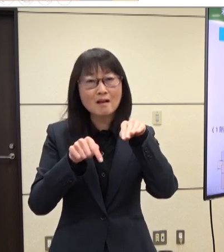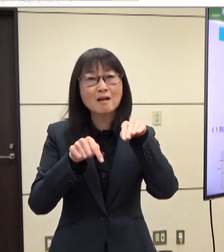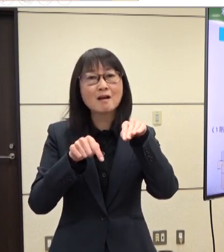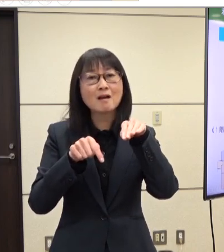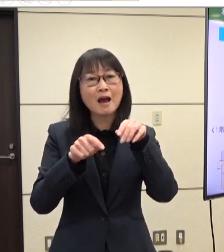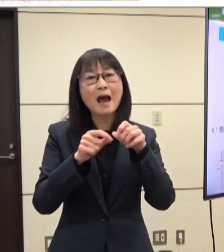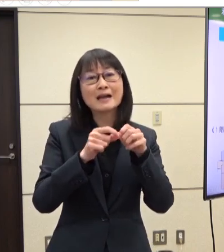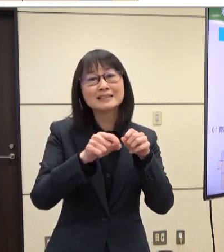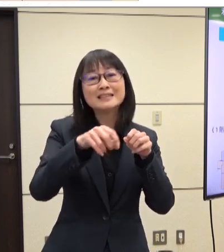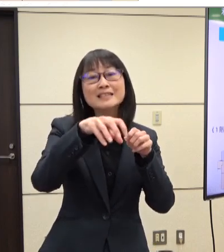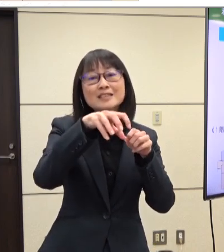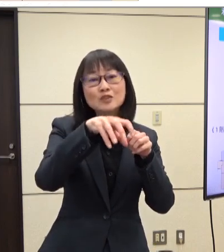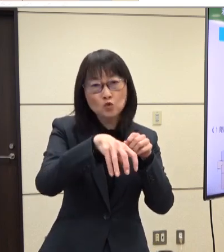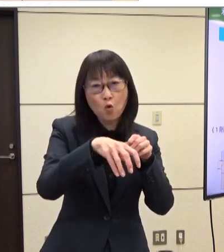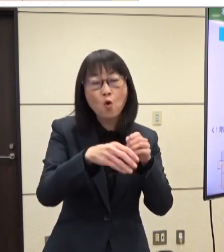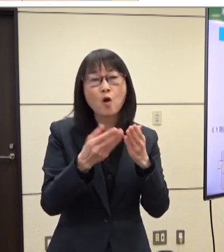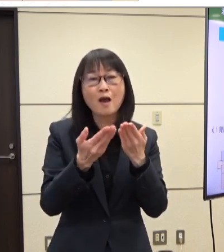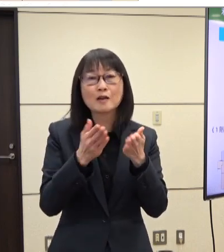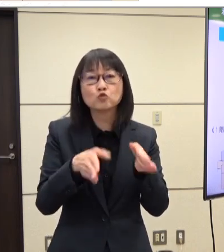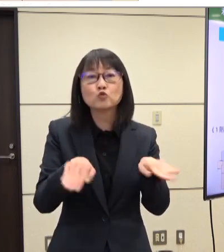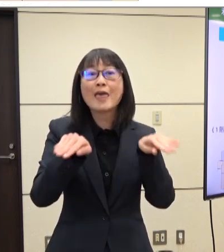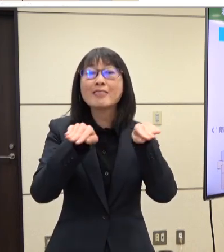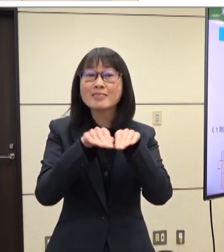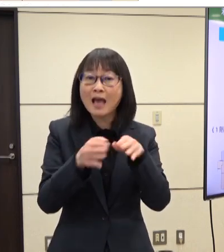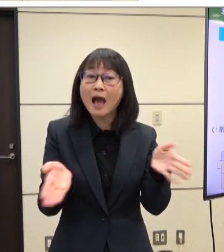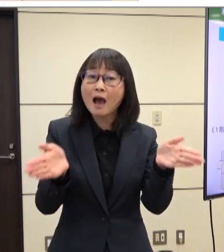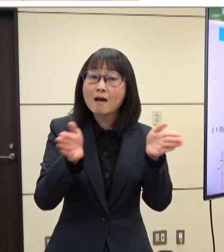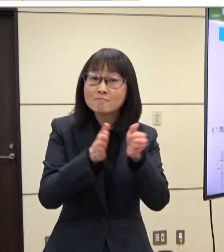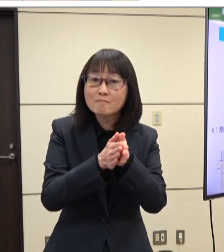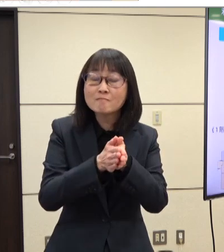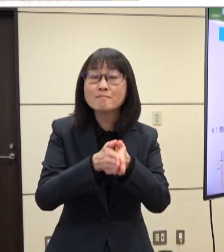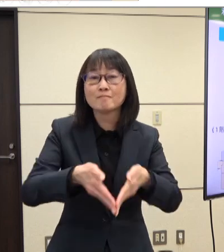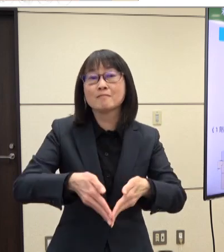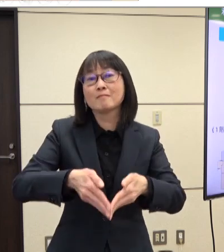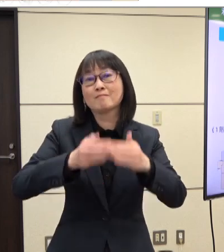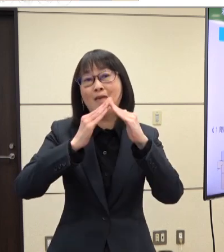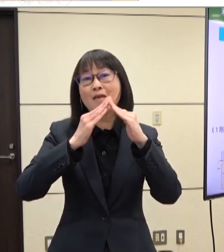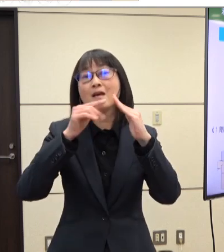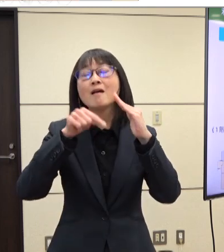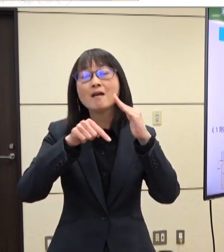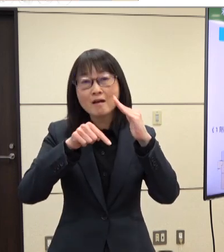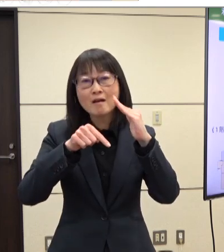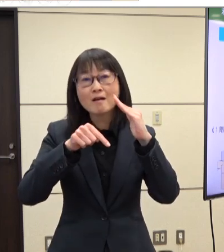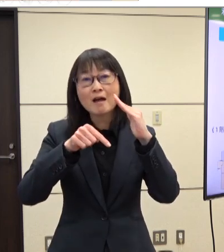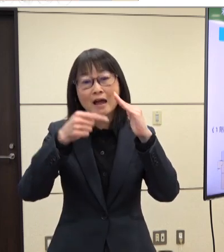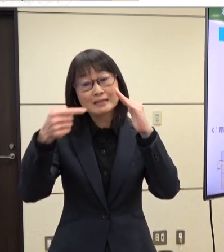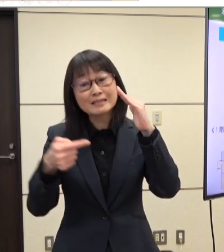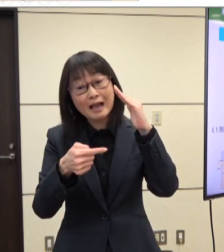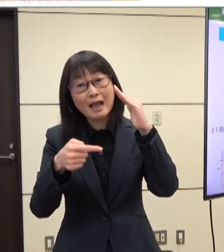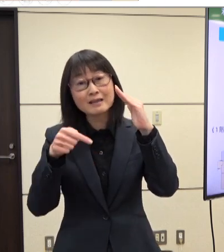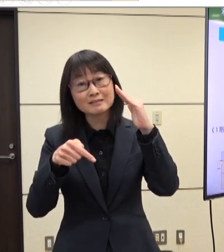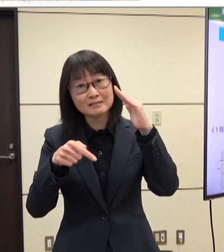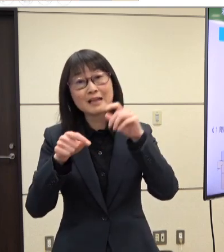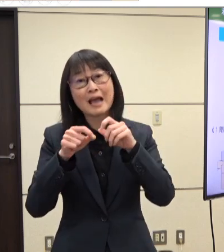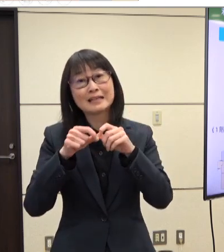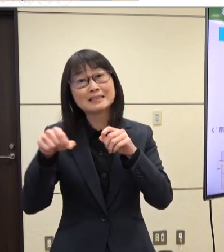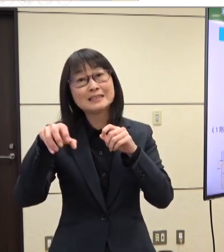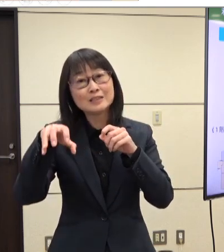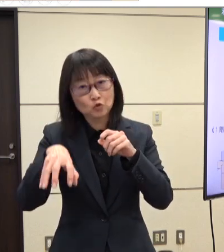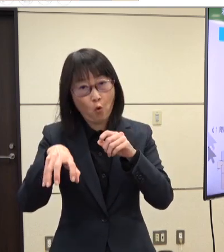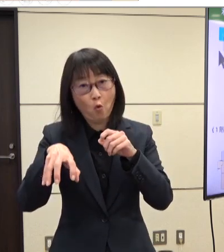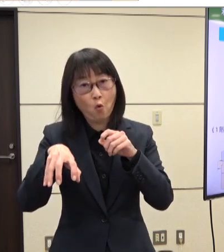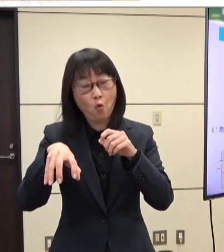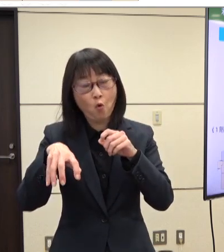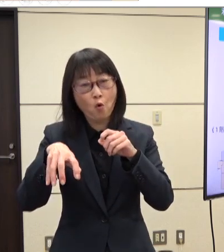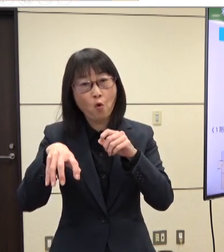せて、それで支所と一体的に使えるようにいたしました。まあ、1階のこの辺が支所の部分でありますが、